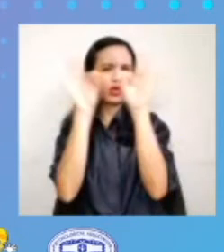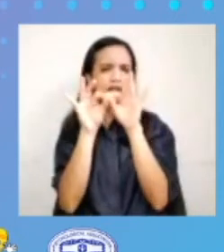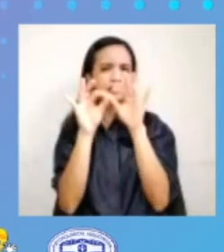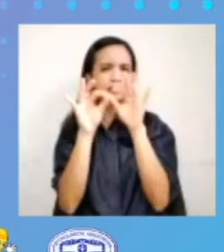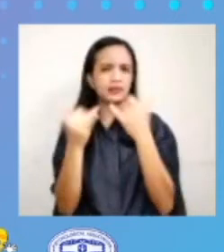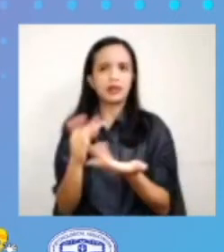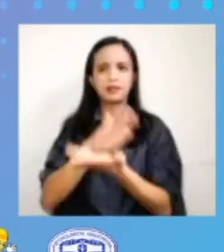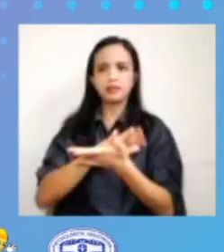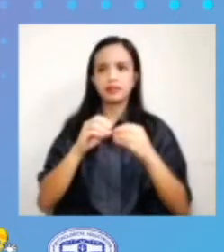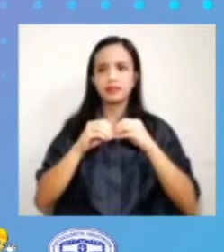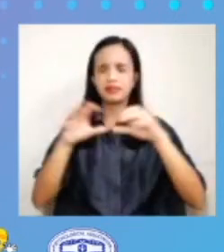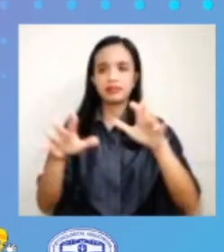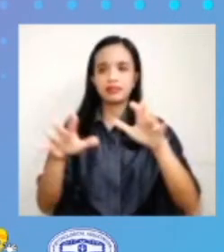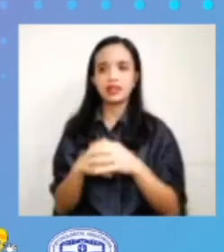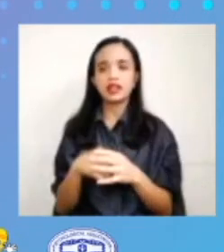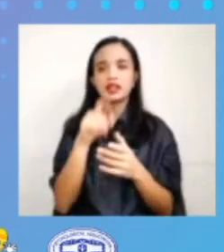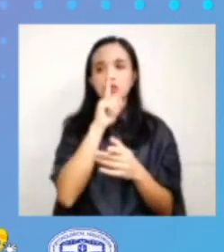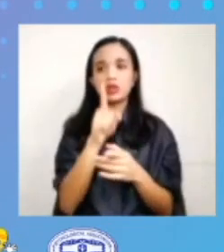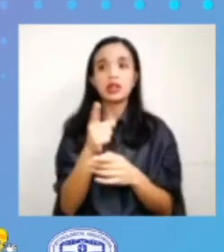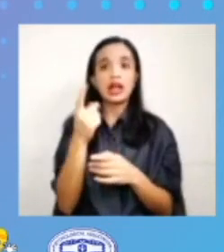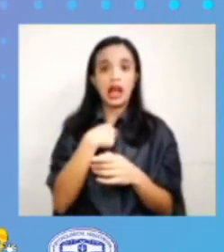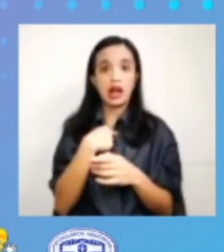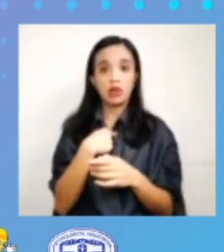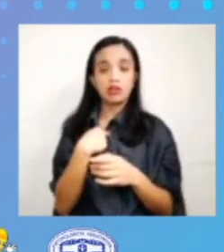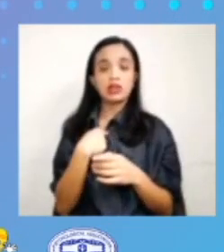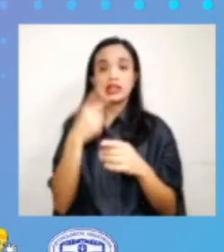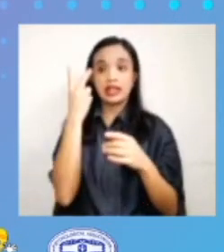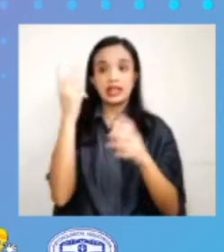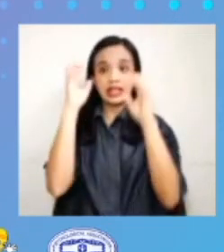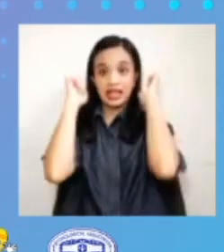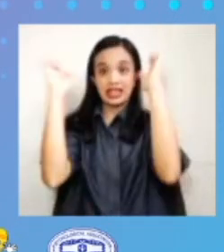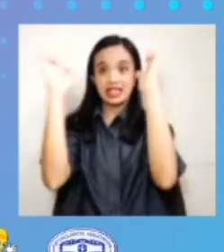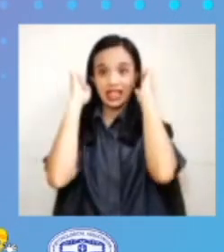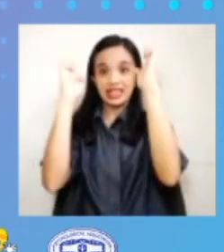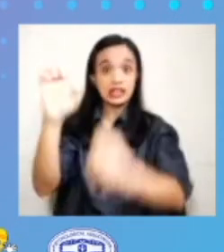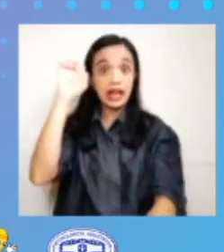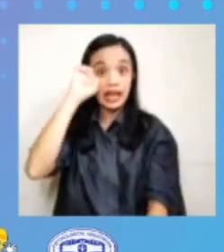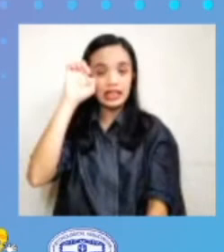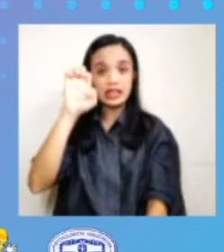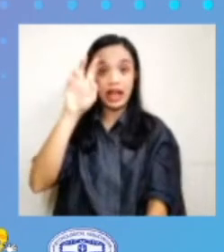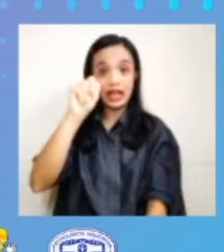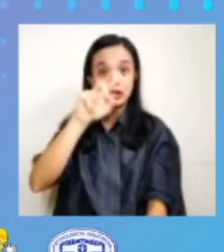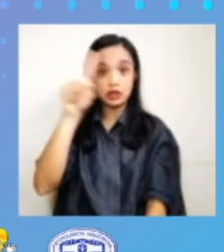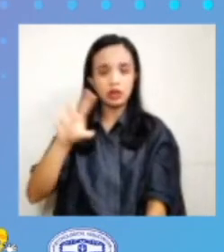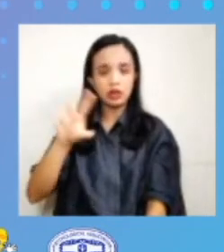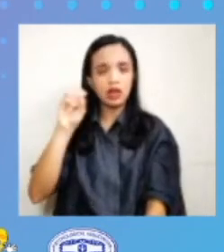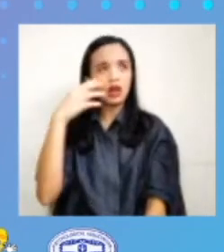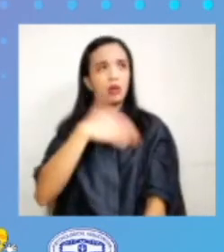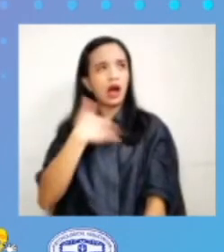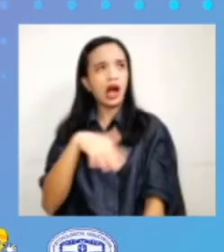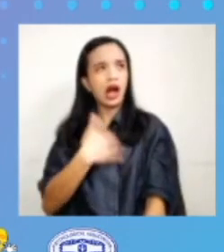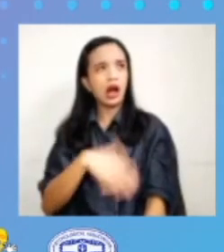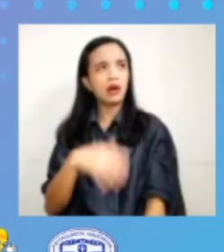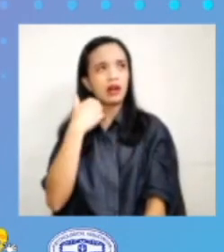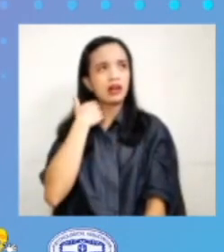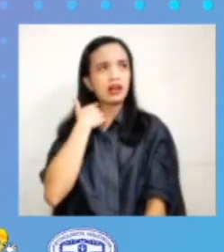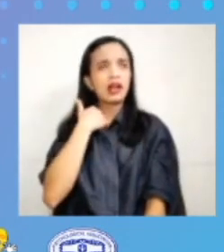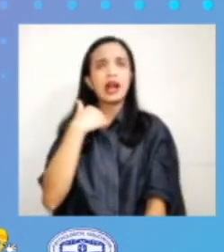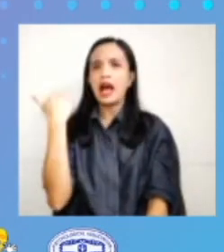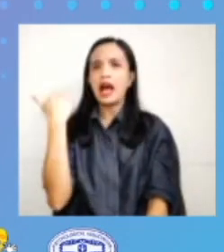mo slowly, they drop down, di ba? Kasi ang dami mong iniisip, natatalo ka. So ano importansya